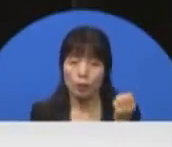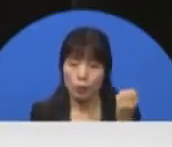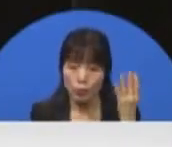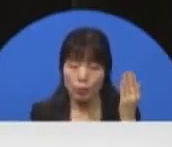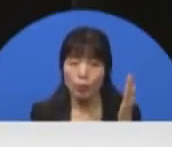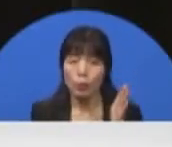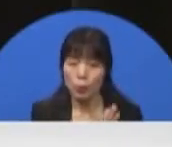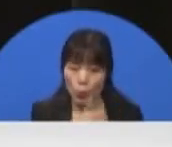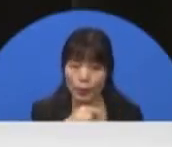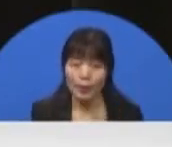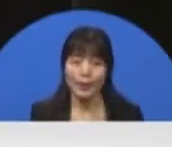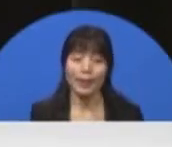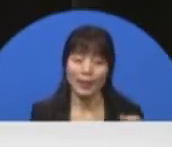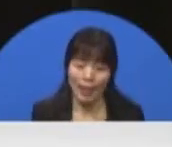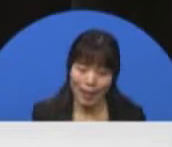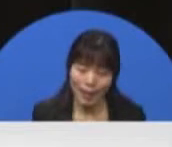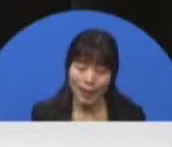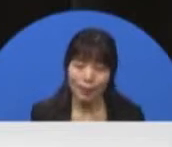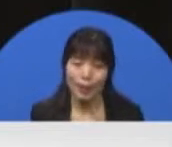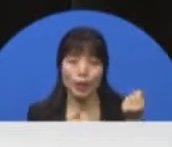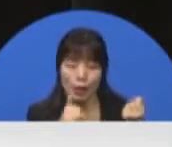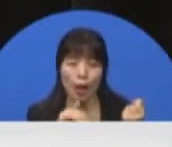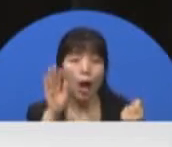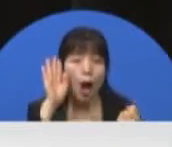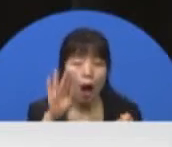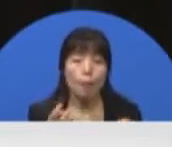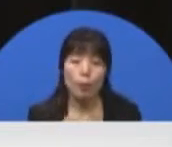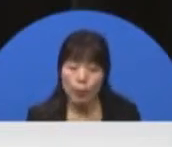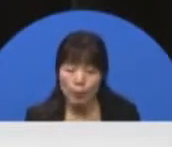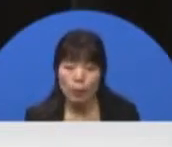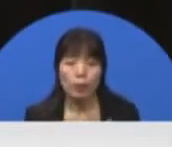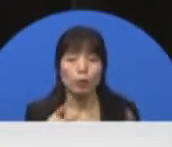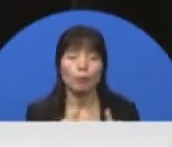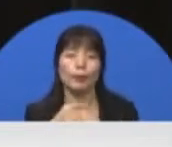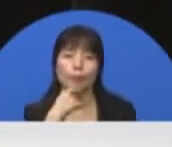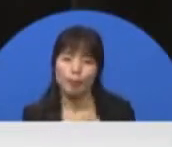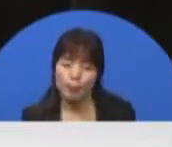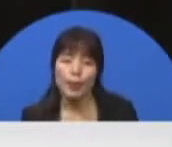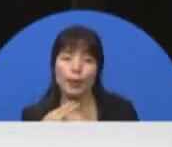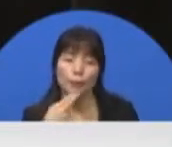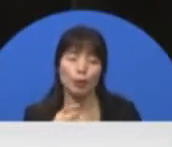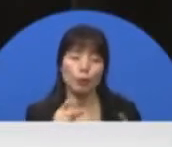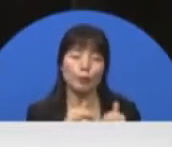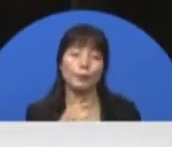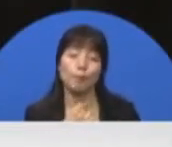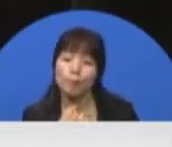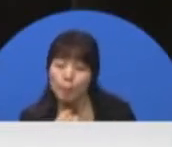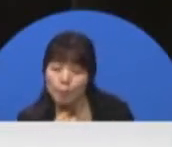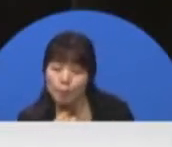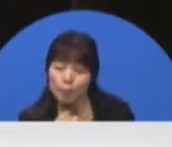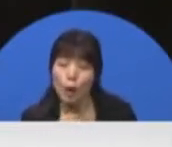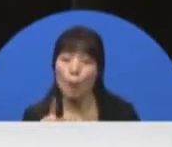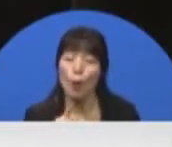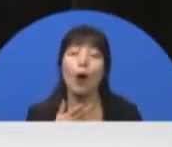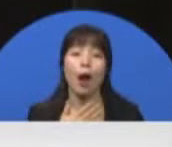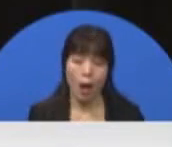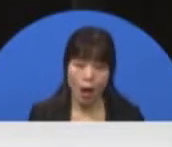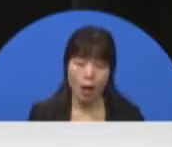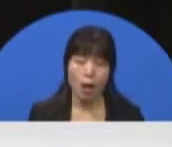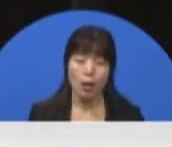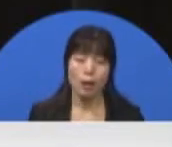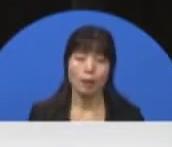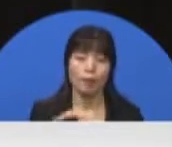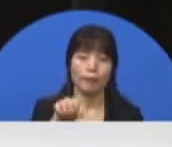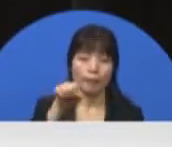또 원도심 최고의 랜드마크로 만들어내겠습니다. 주민들이 손해보지 않고 주민들이 원하는 방안이 있습니다. 그 방안을 가지고